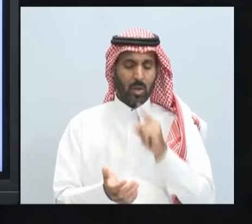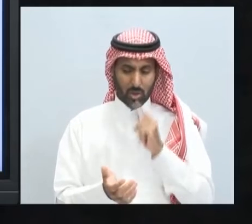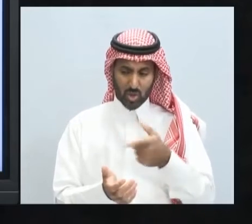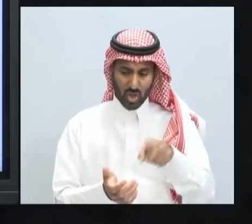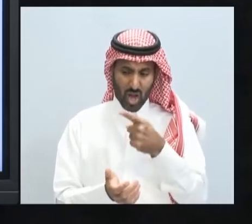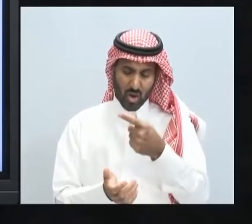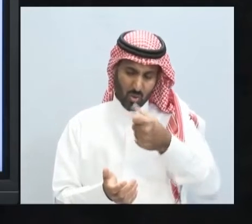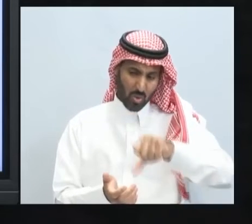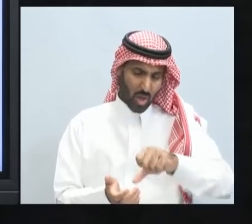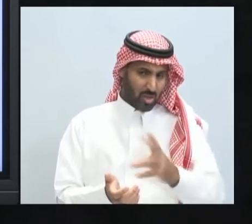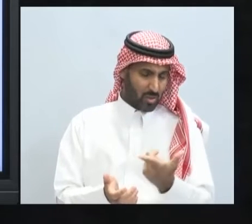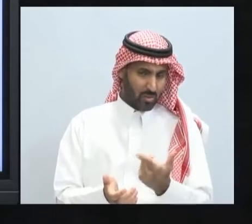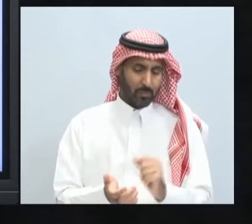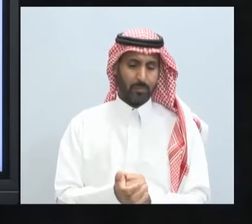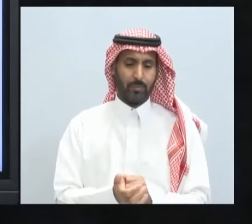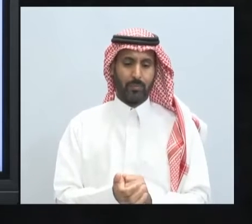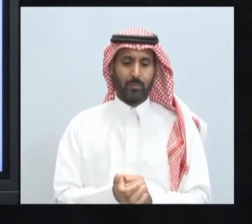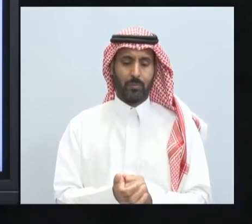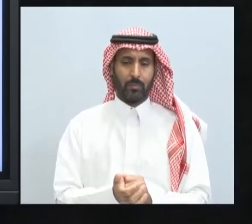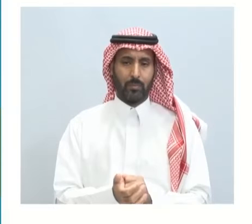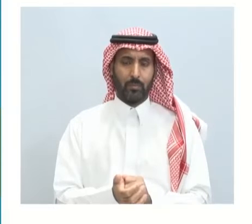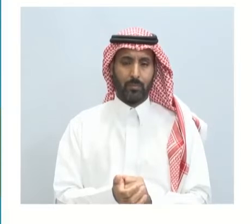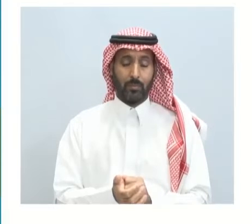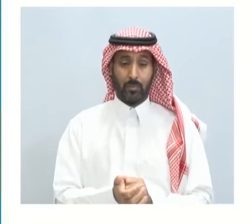هذه الفرضيه صحيحه ام